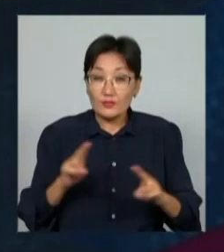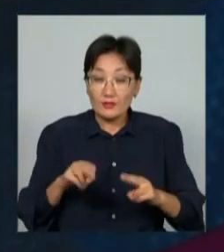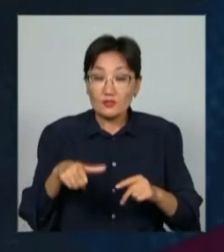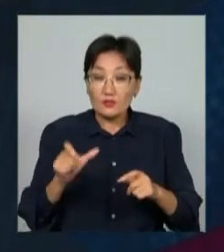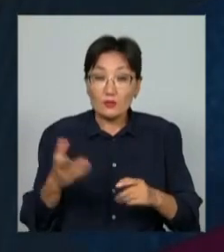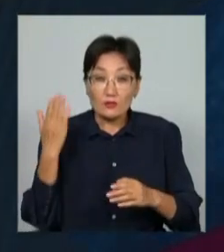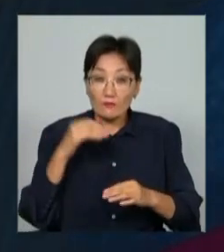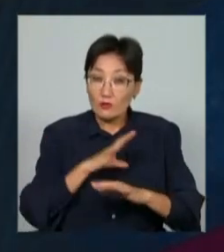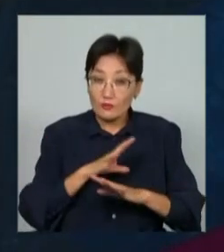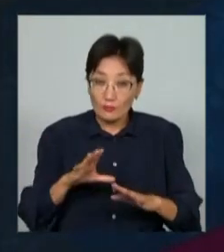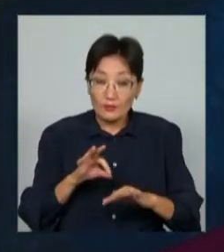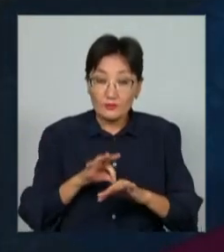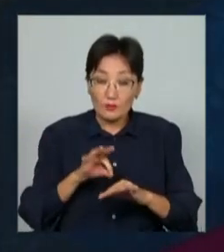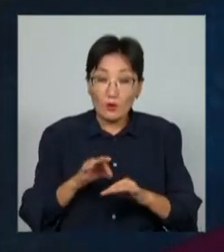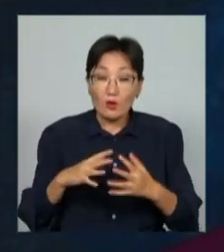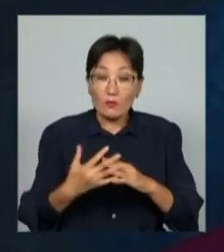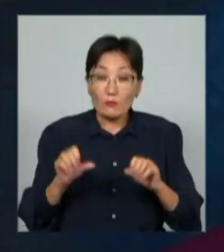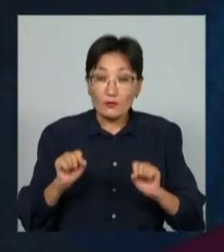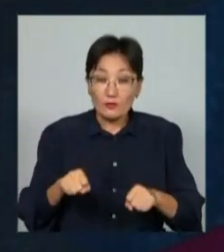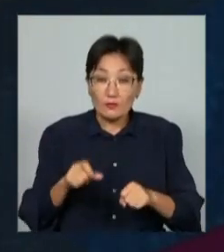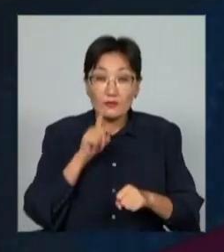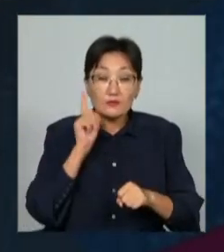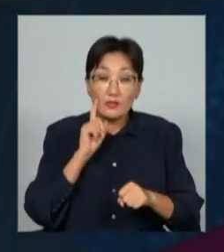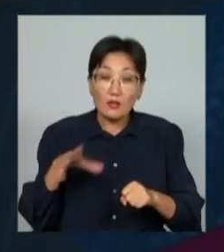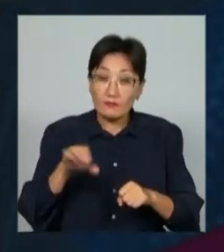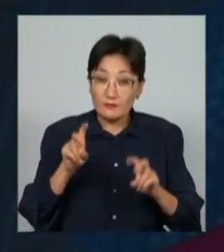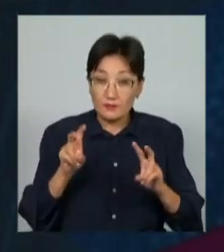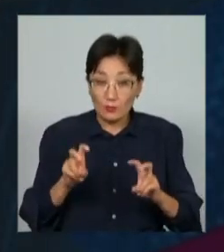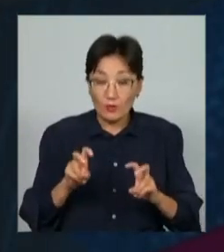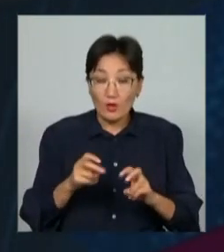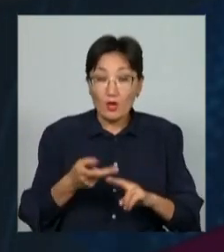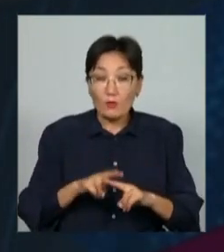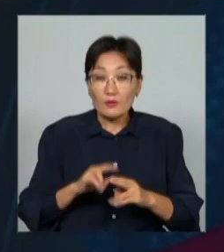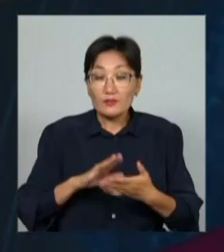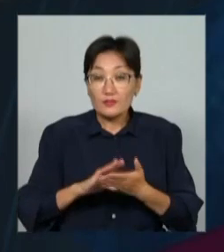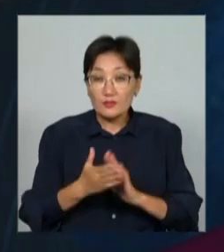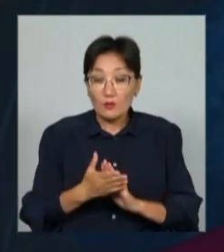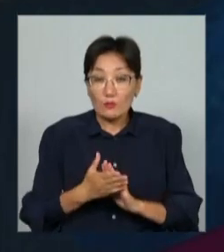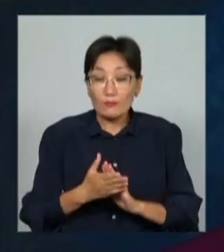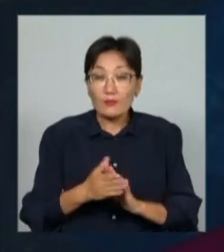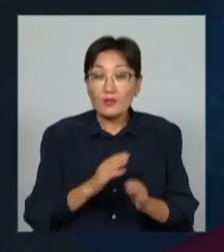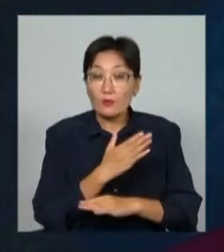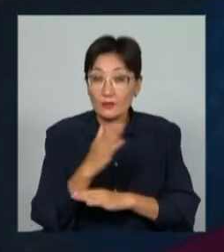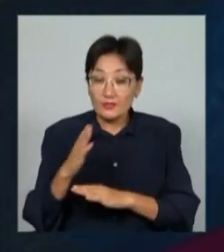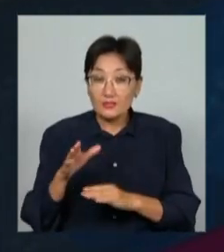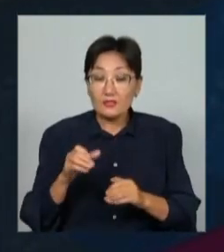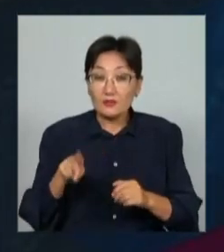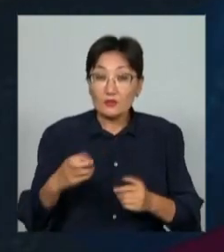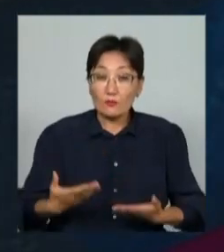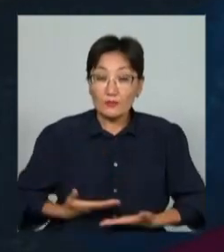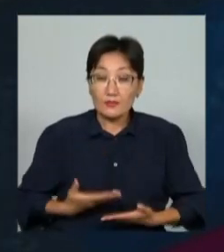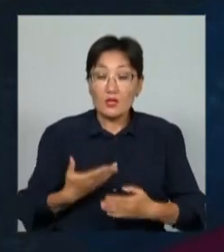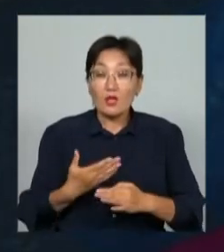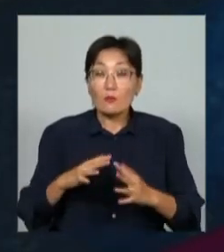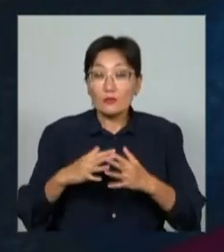давно не болел ковидом. Аул по праву можно называть зеленым во всех смыслах и по эпидстатусу, и по обилию деревьев. Как жителям отдельно